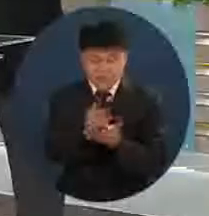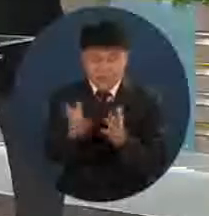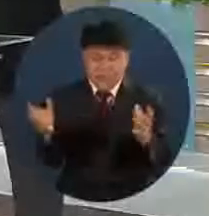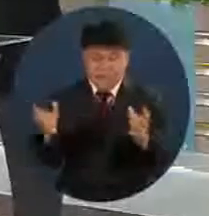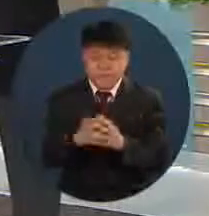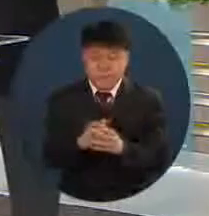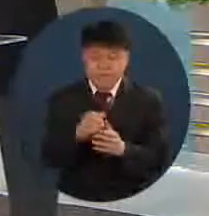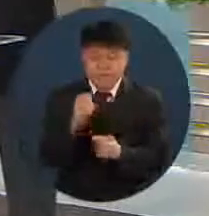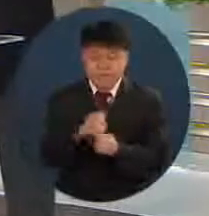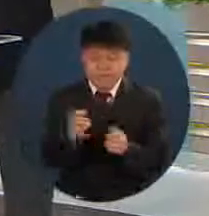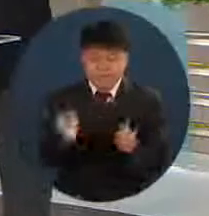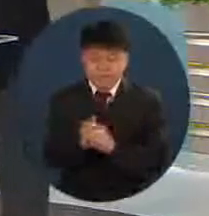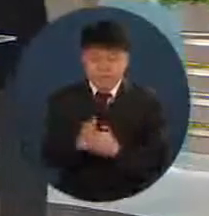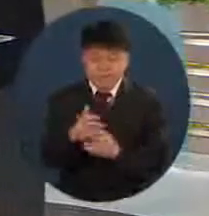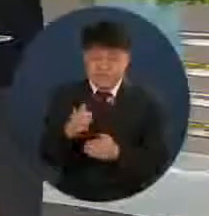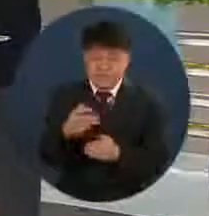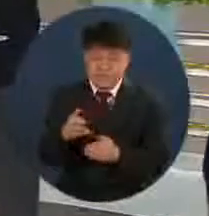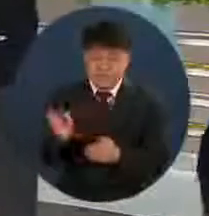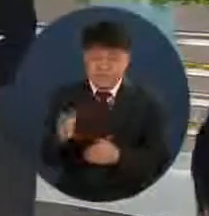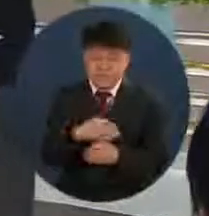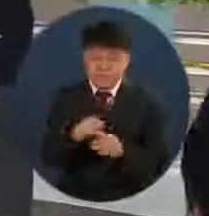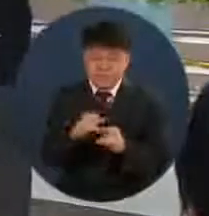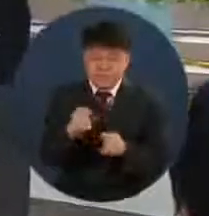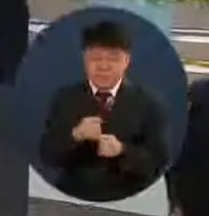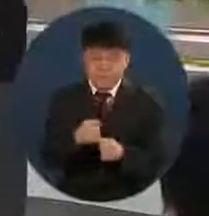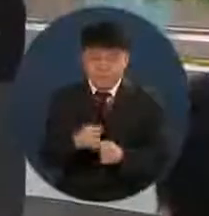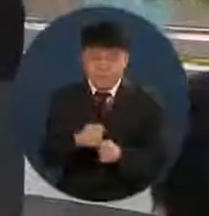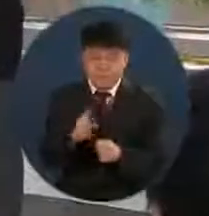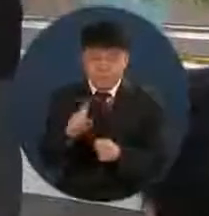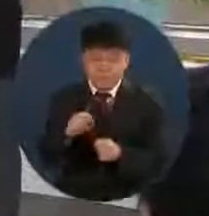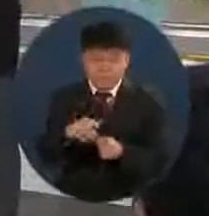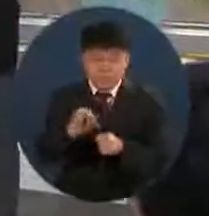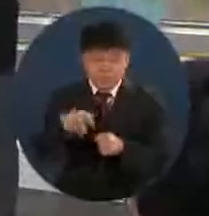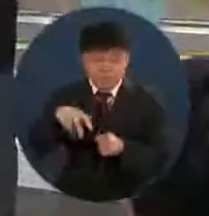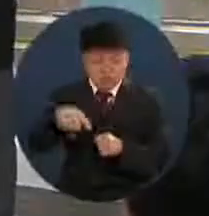그러니까 93부터는 다 인공원소이기 때문에 우주를 구성하는 원소가 아닙니다. 그래서